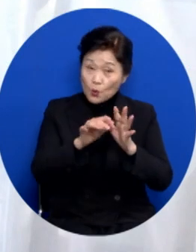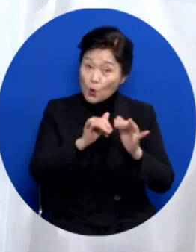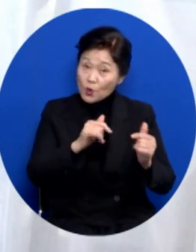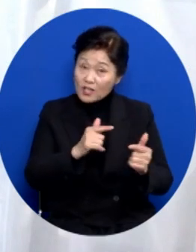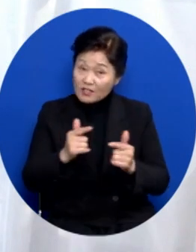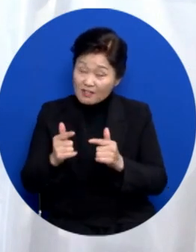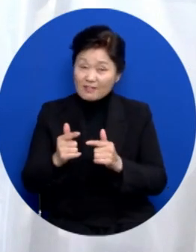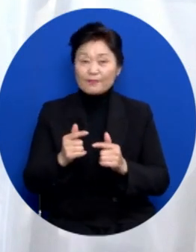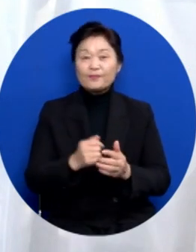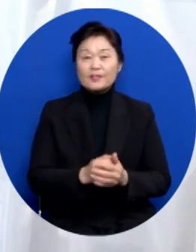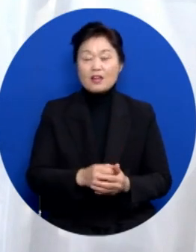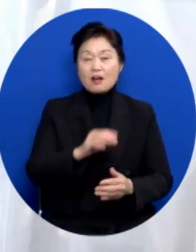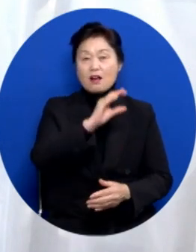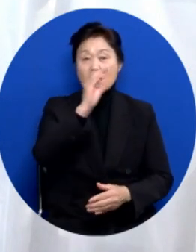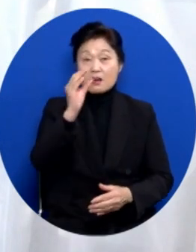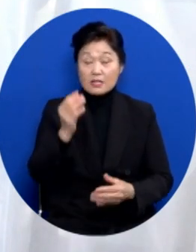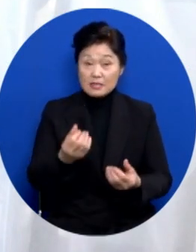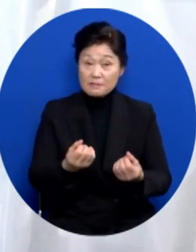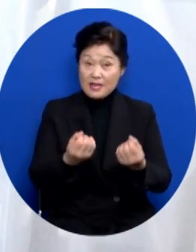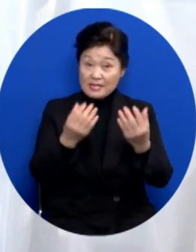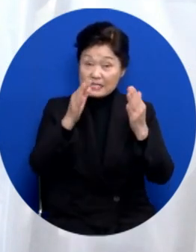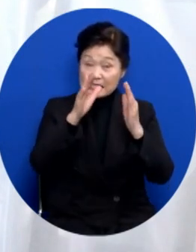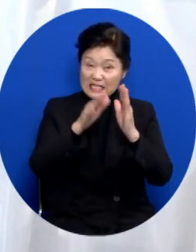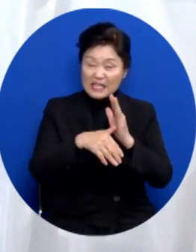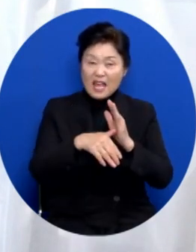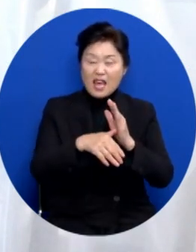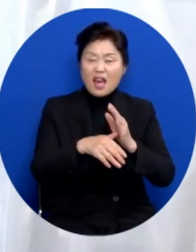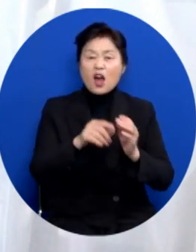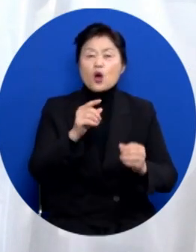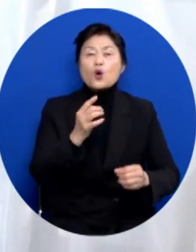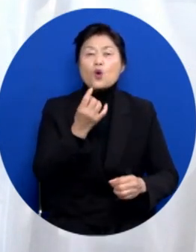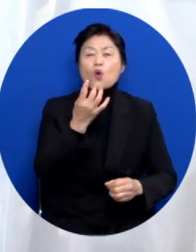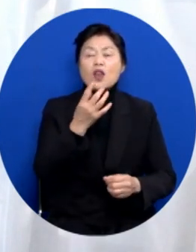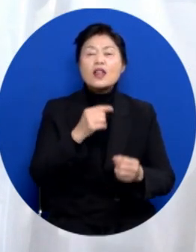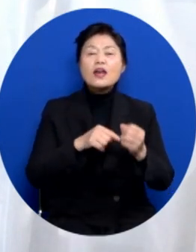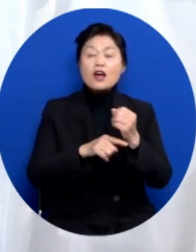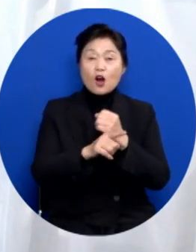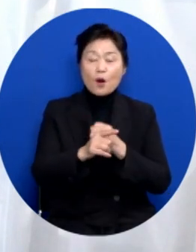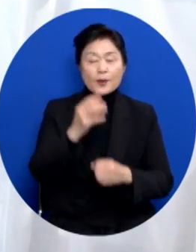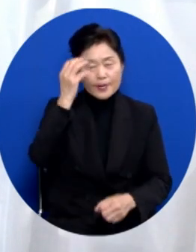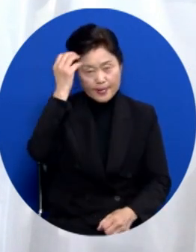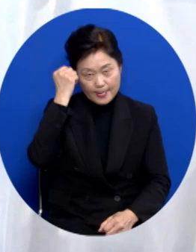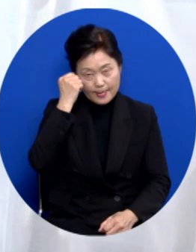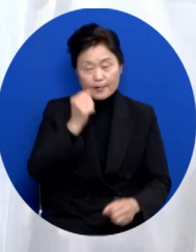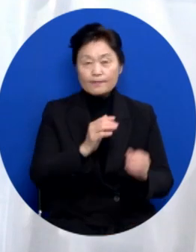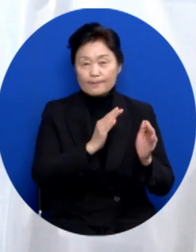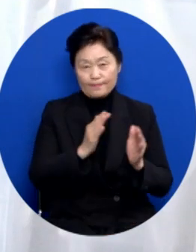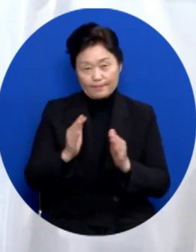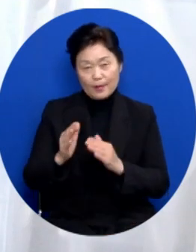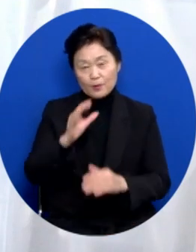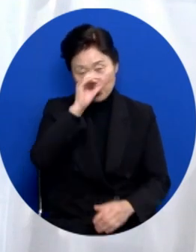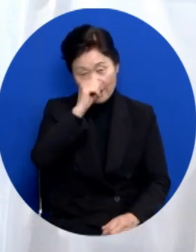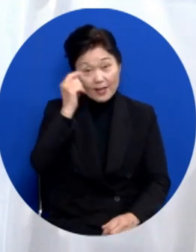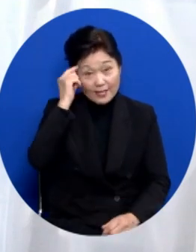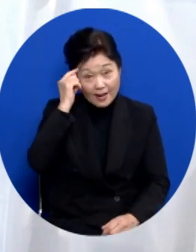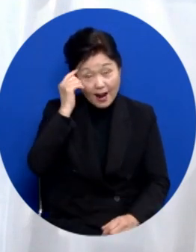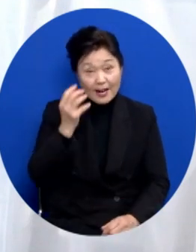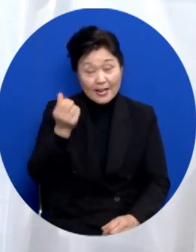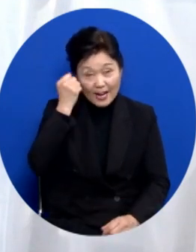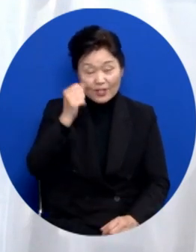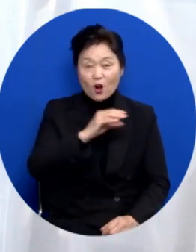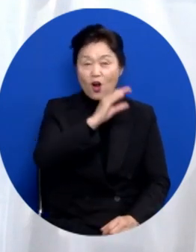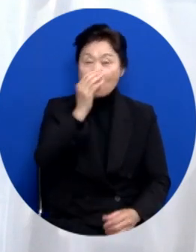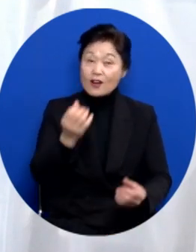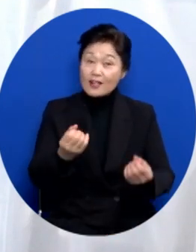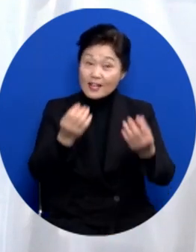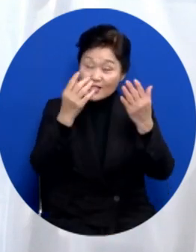이 크리스마스를 그 본연의 의미를 기억하면서 준비를 하면 좋겠다라는 생각이 들어서